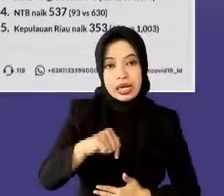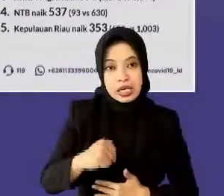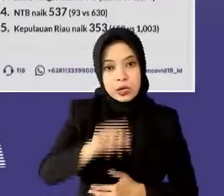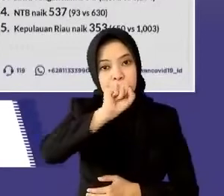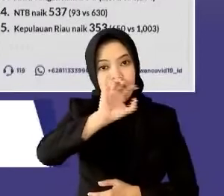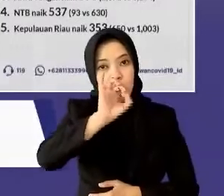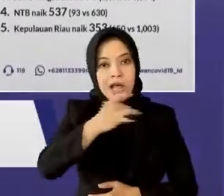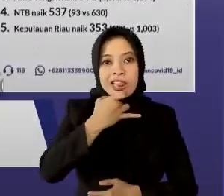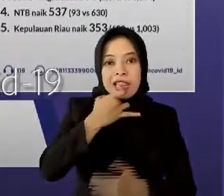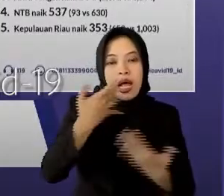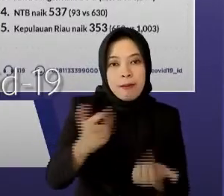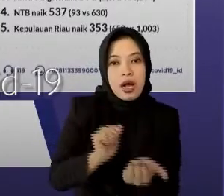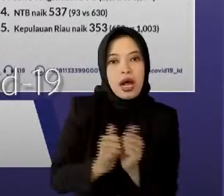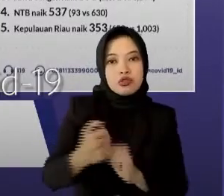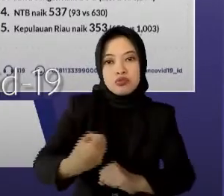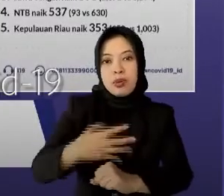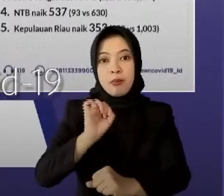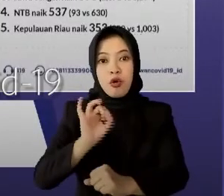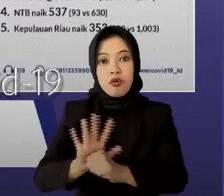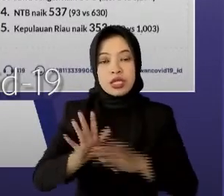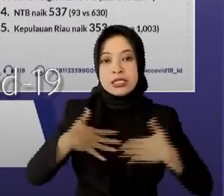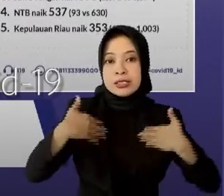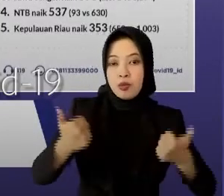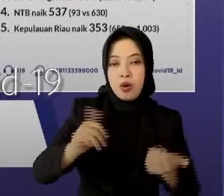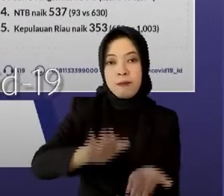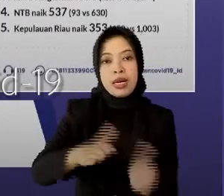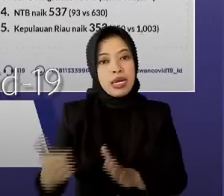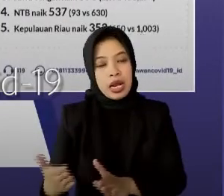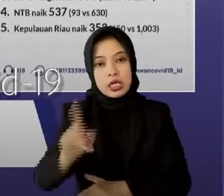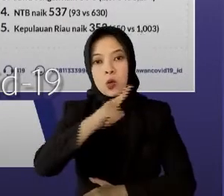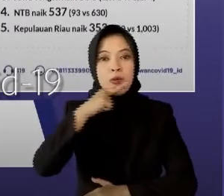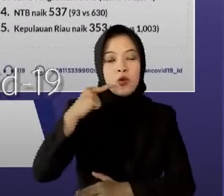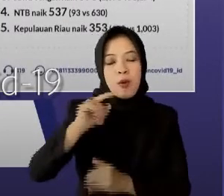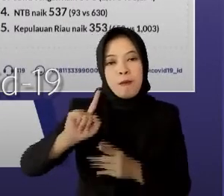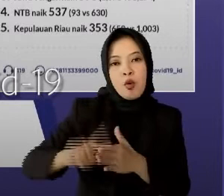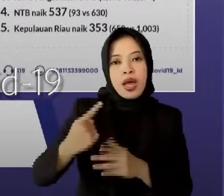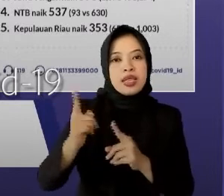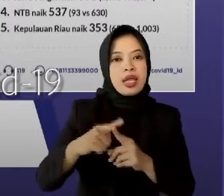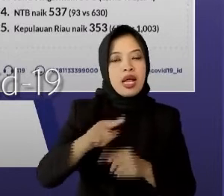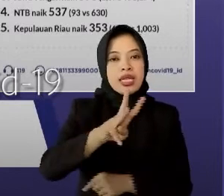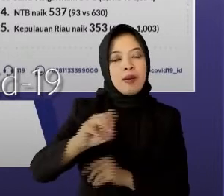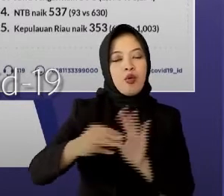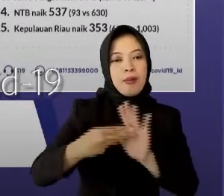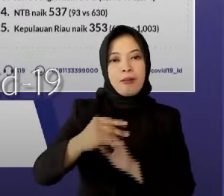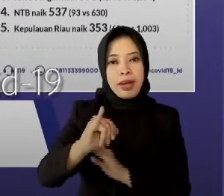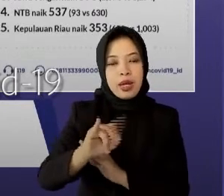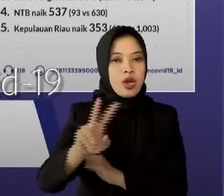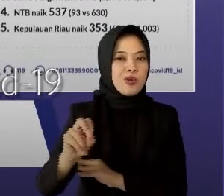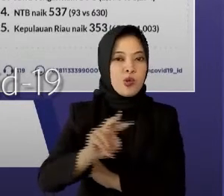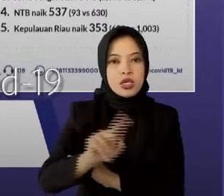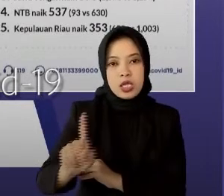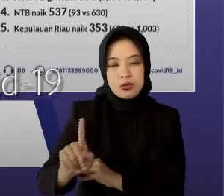Saya akan menyampaikan perkembangan kasus positif sembuh dan meninggal mingguan ber tanggal 30 Mei